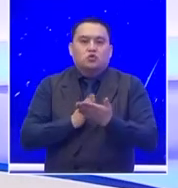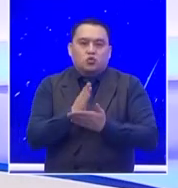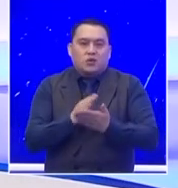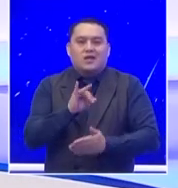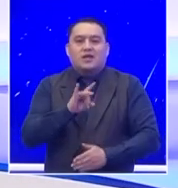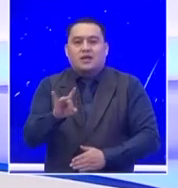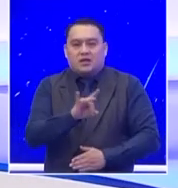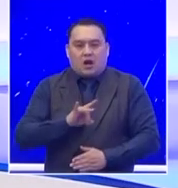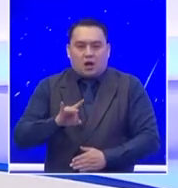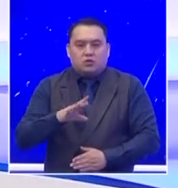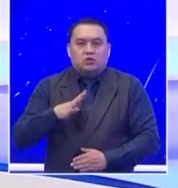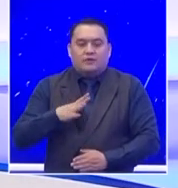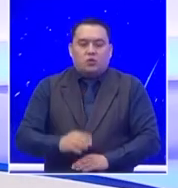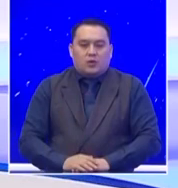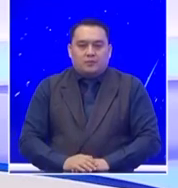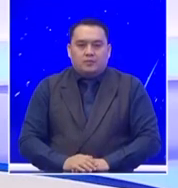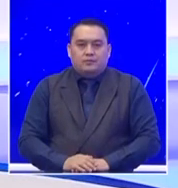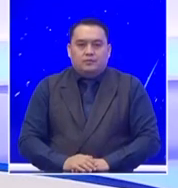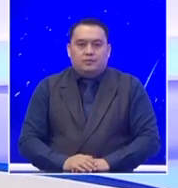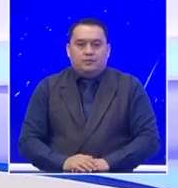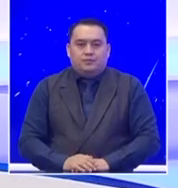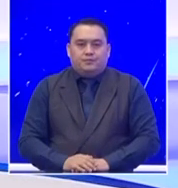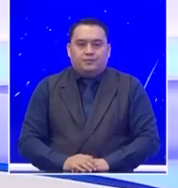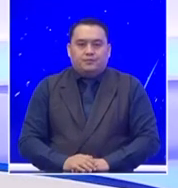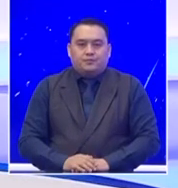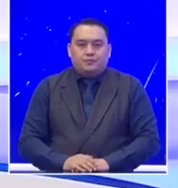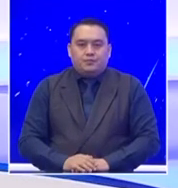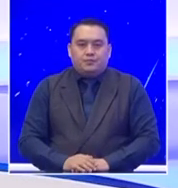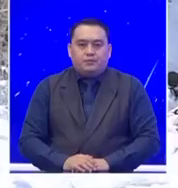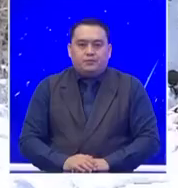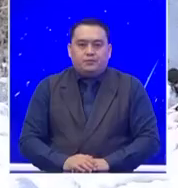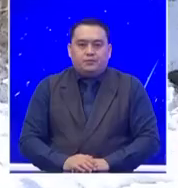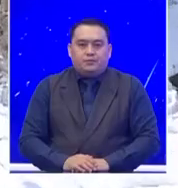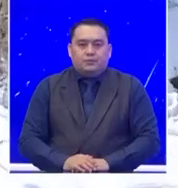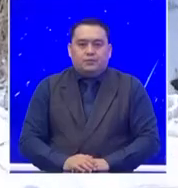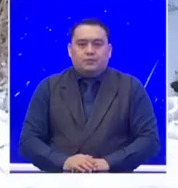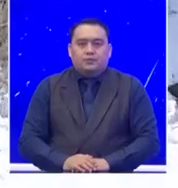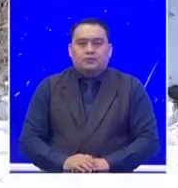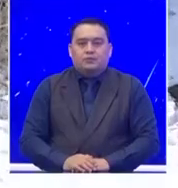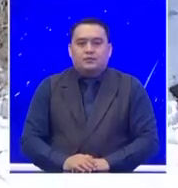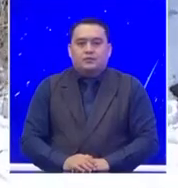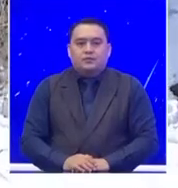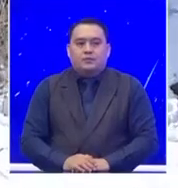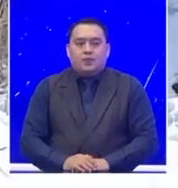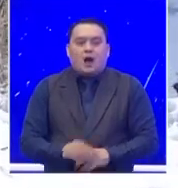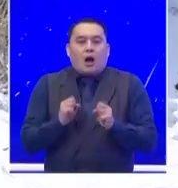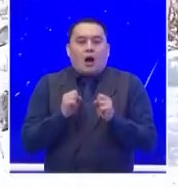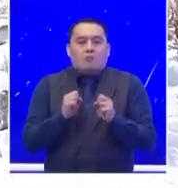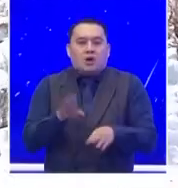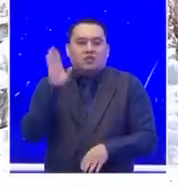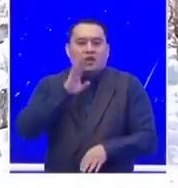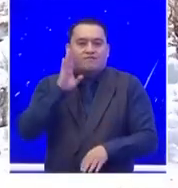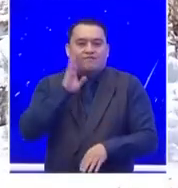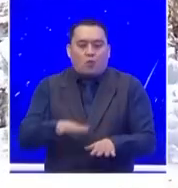провели и сотрудники противопожарной службы Илийского района. Подробности в материале. Речка Жармухаммед – потенциально опасный водный объект